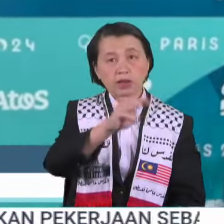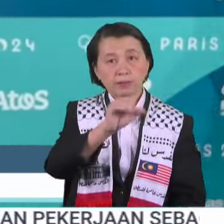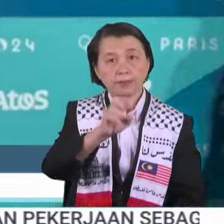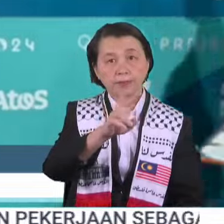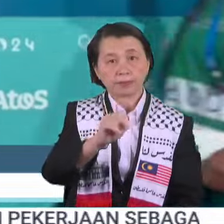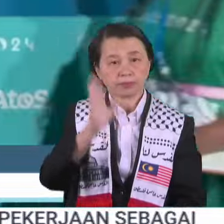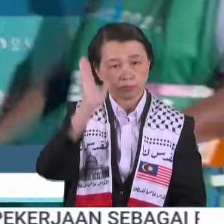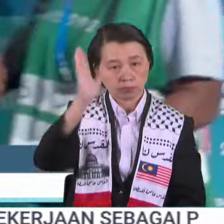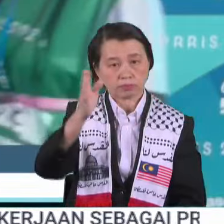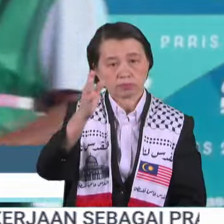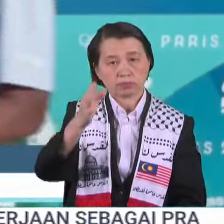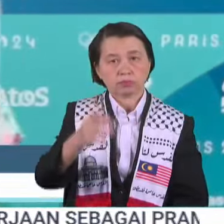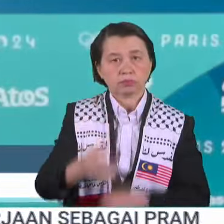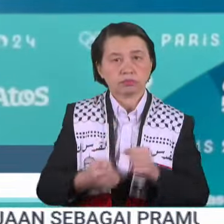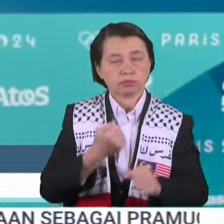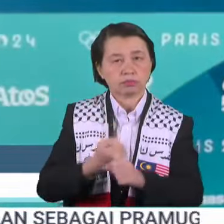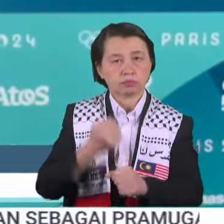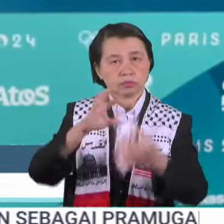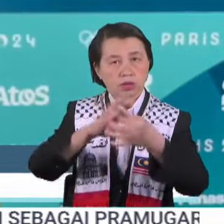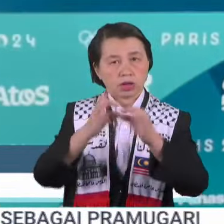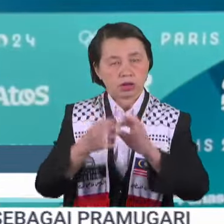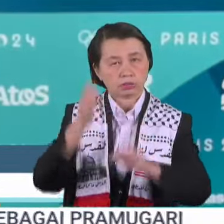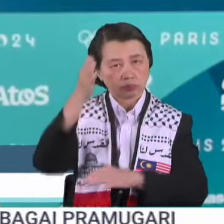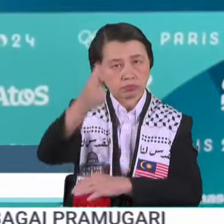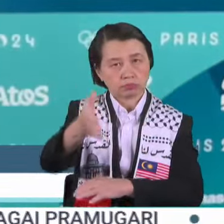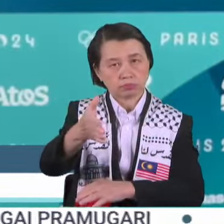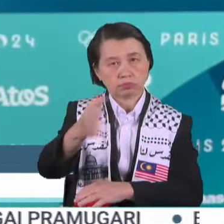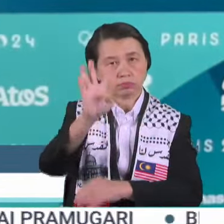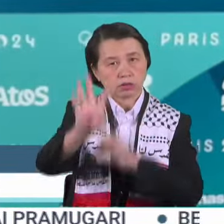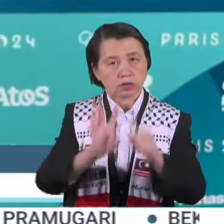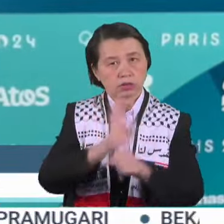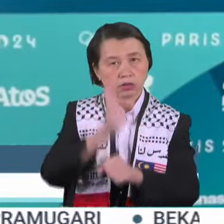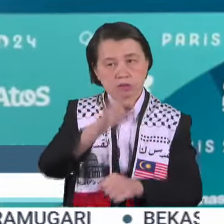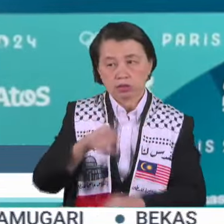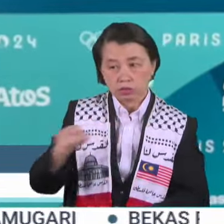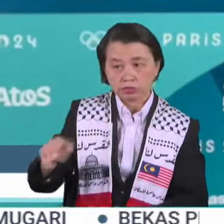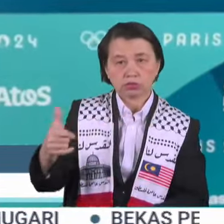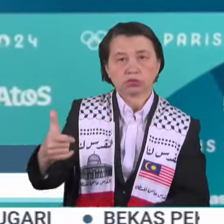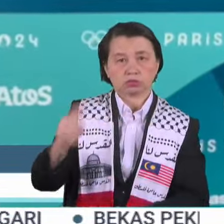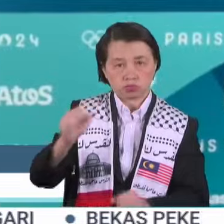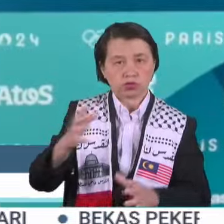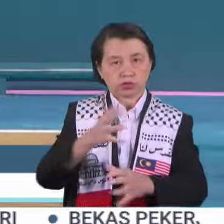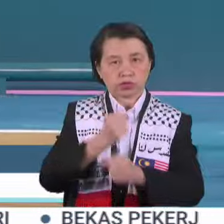Olimpik ini dipanjangkan satu tahun lagi, saya boleh bagi keyakinan Anik adalah gold medal.